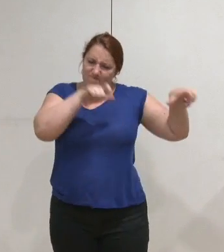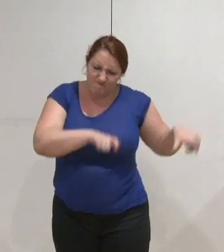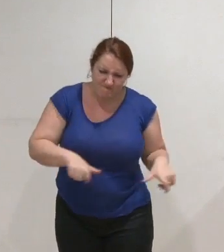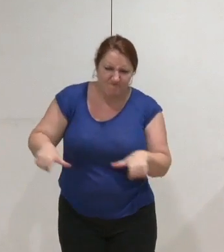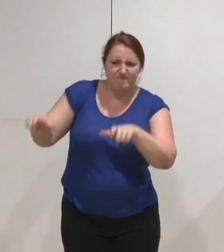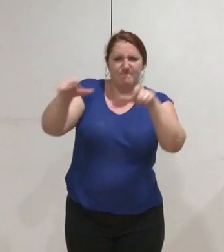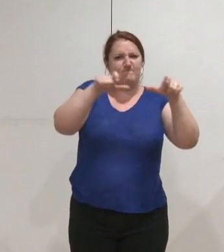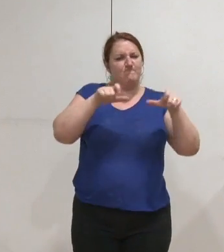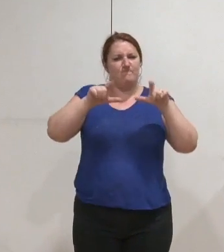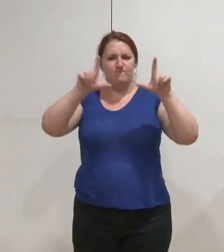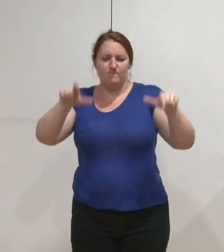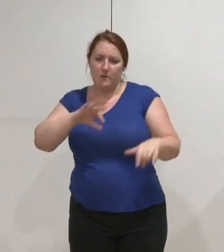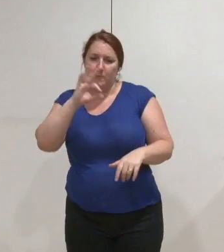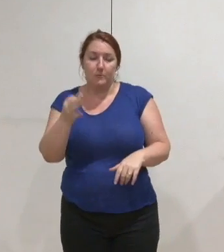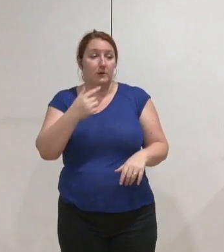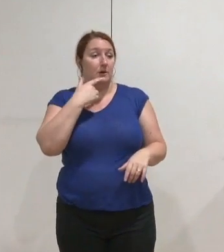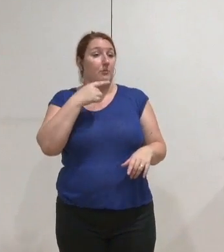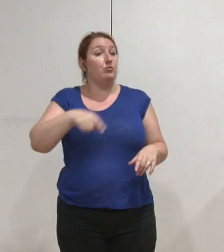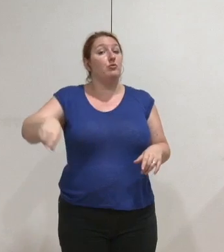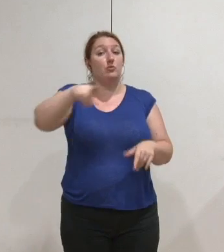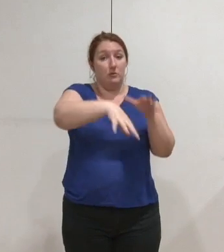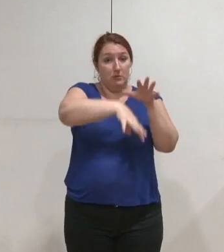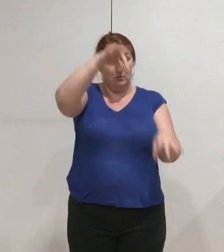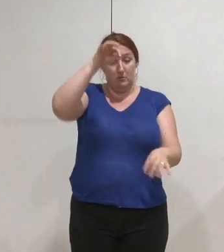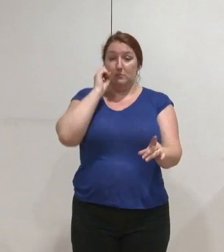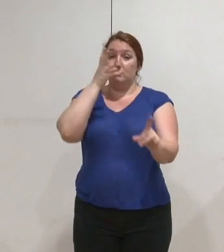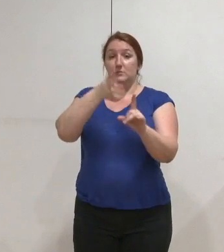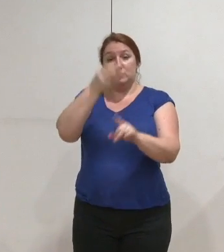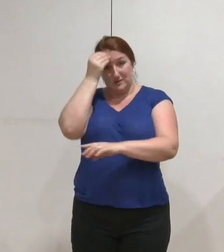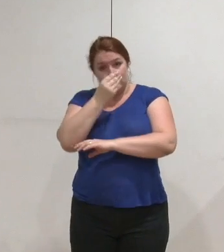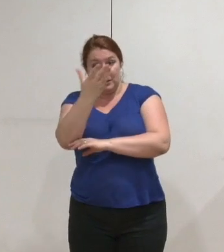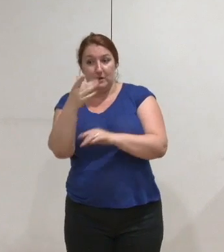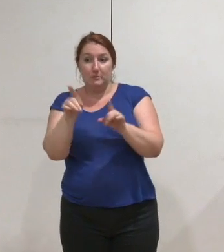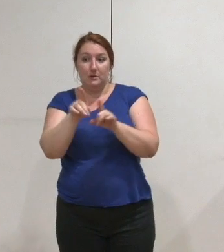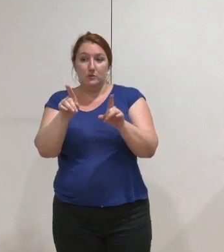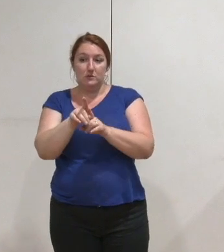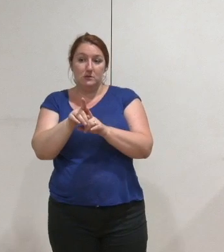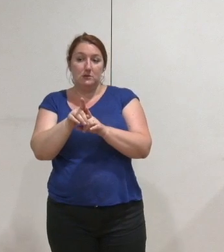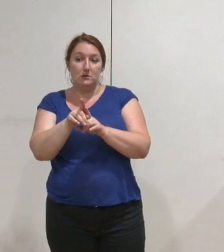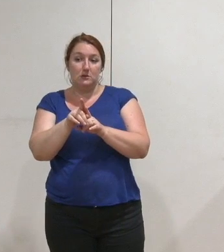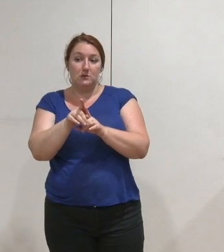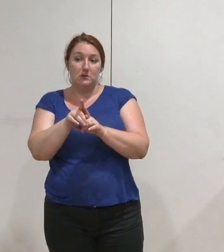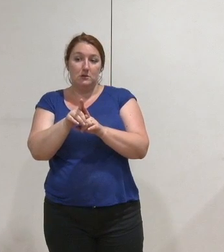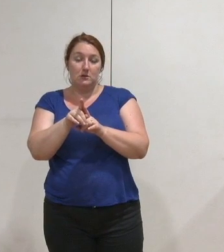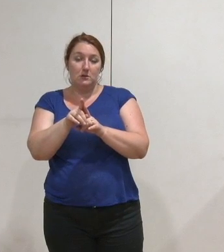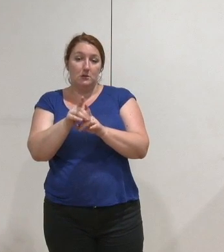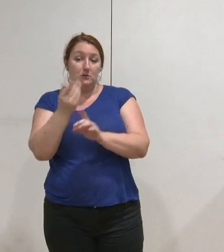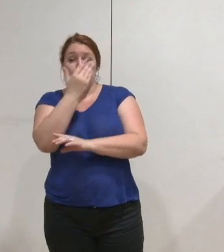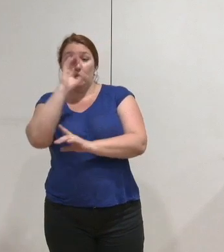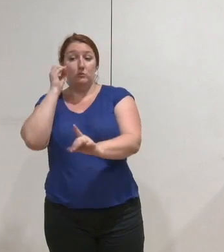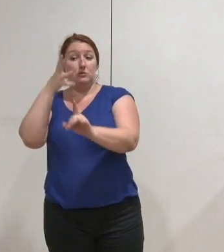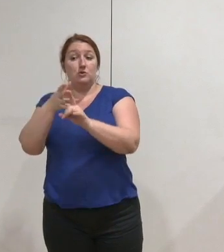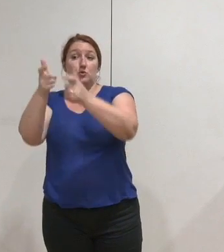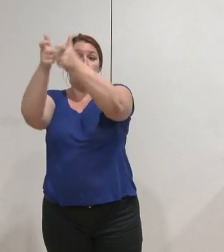effectivement pour un grand nombre d'entre toutes les missions sont signalées mais qu' a un certain nombre qui sont pris en charge par euh les